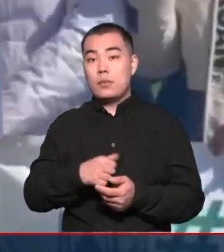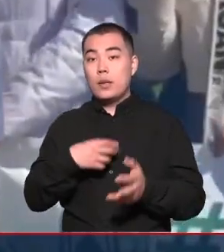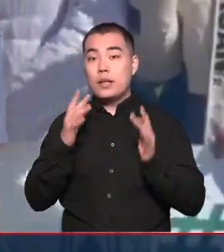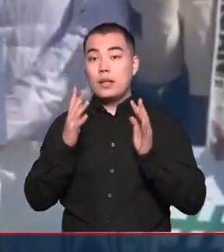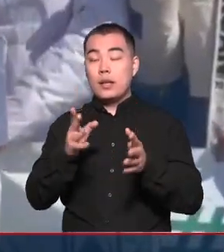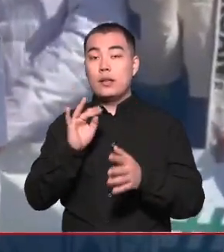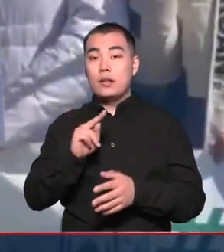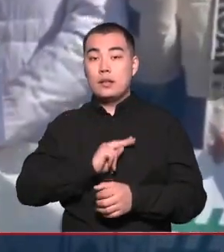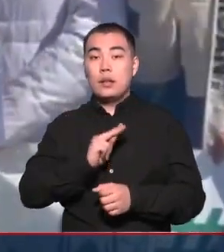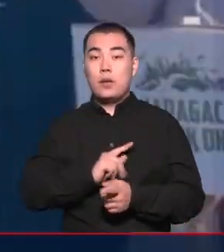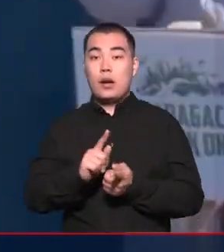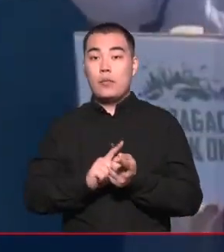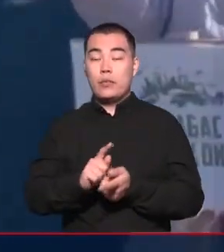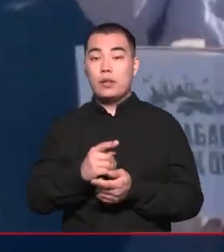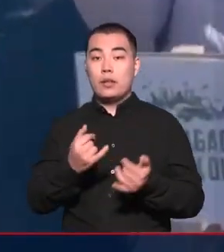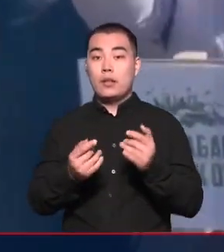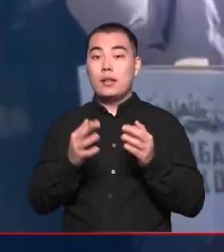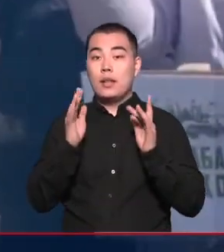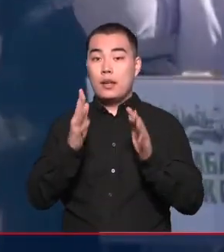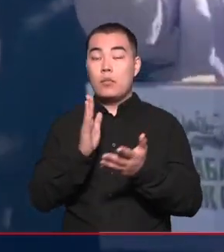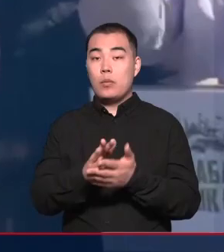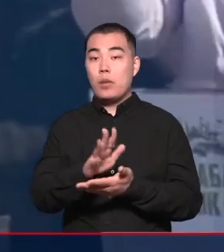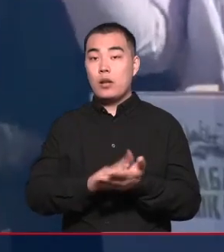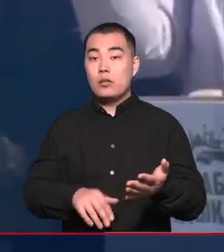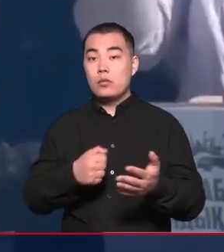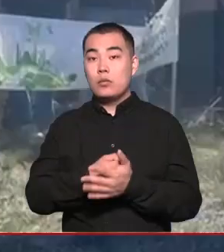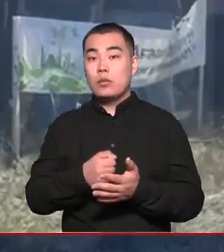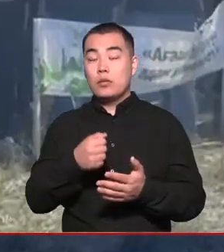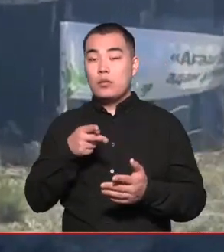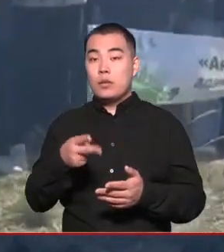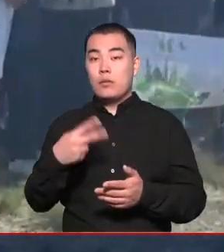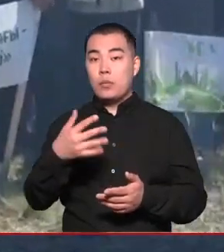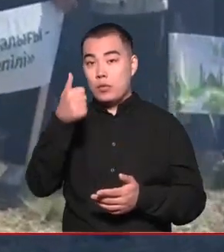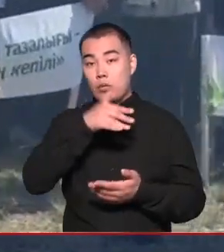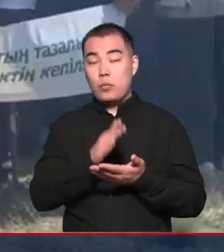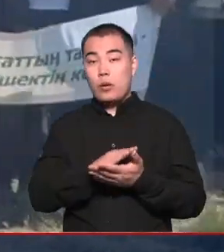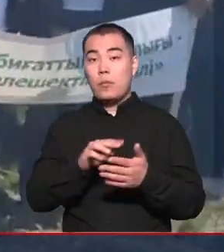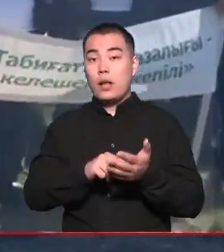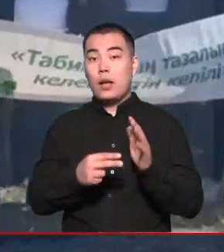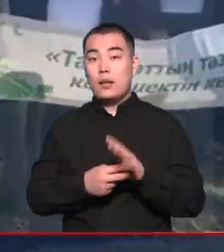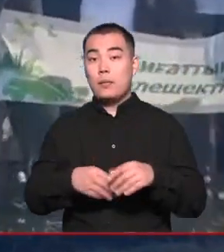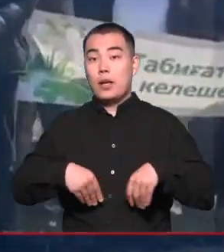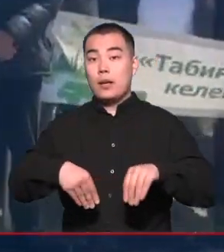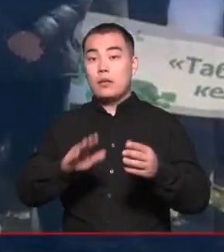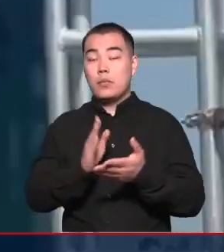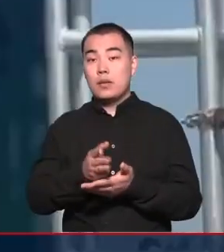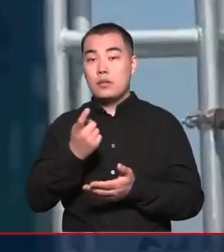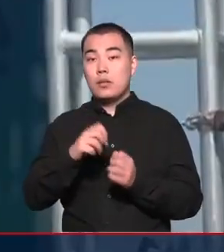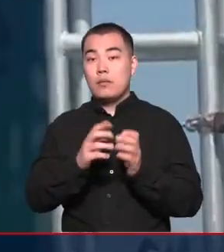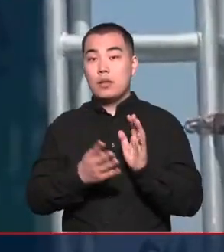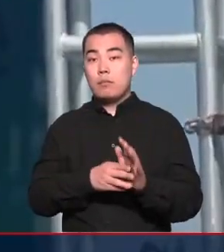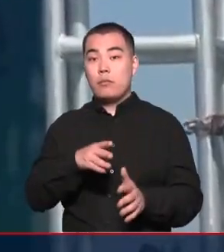И работы по обновлению лесного фонда продолжатся до конца 2025 года. Всего планируется посадить